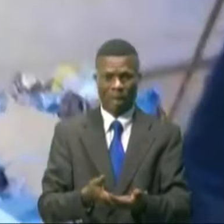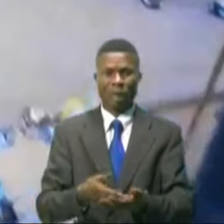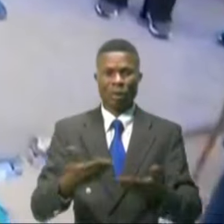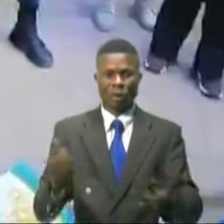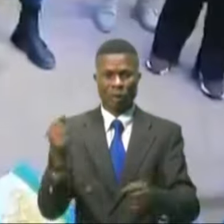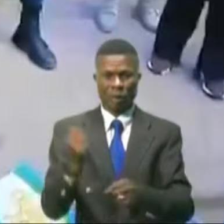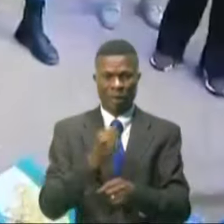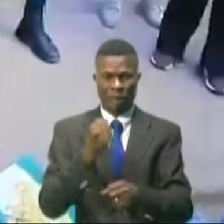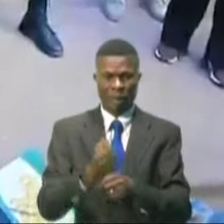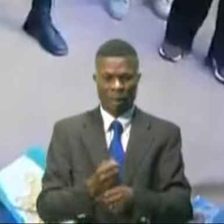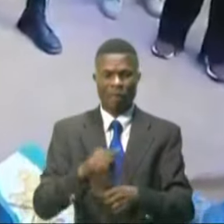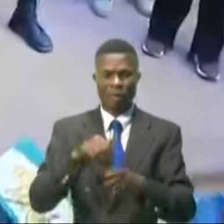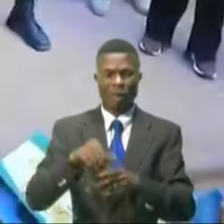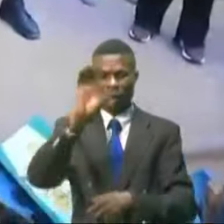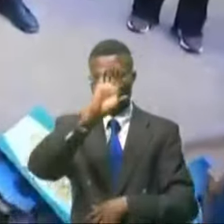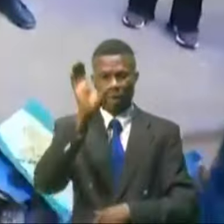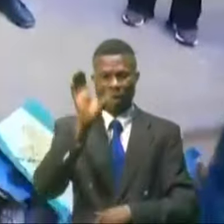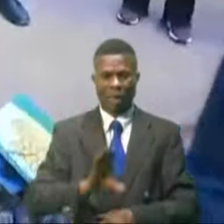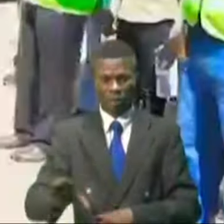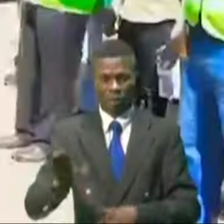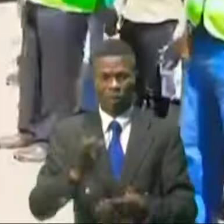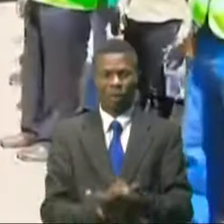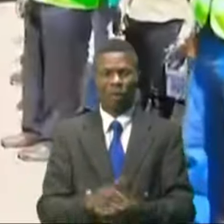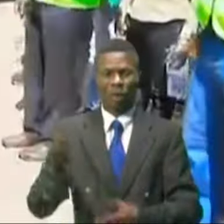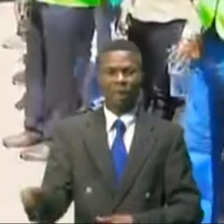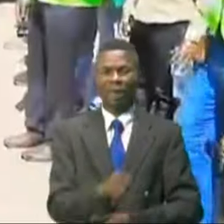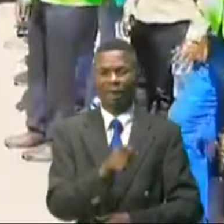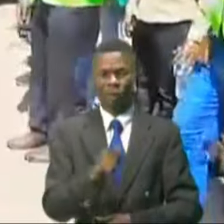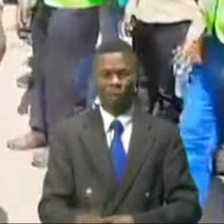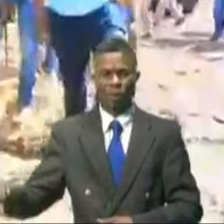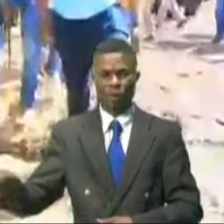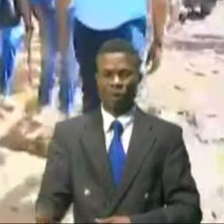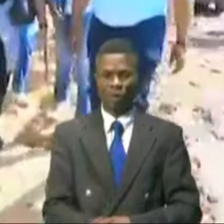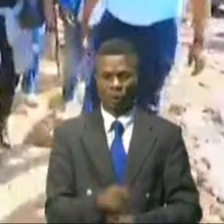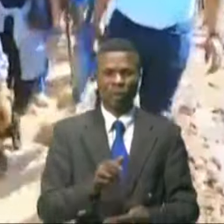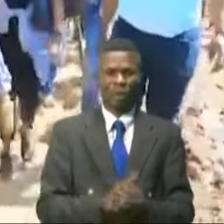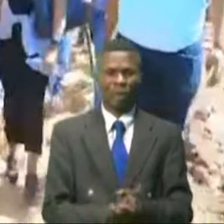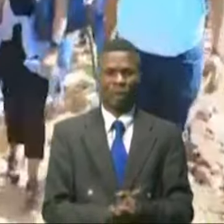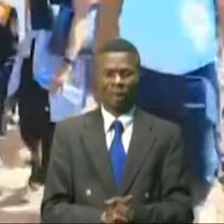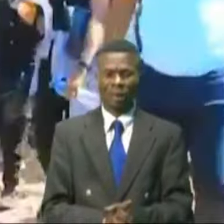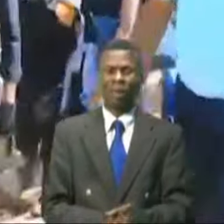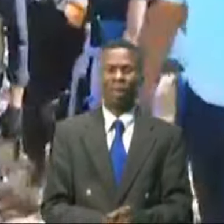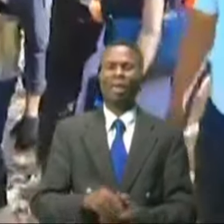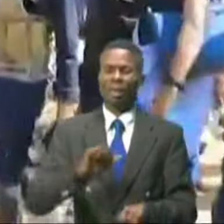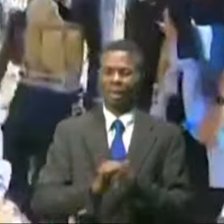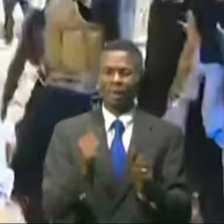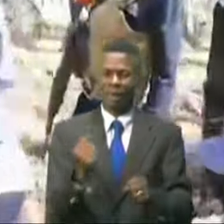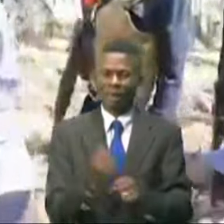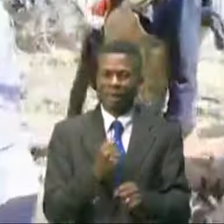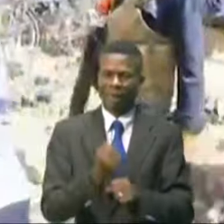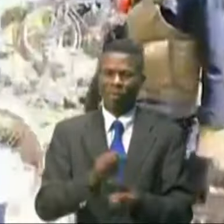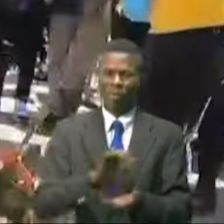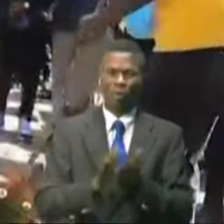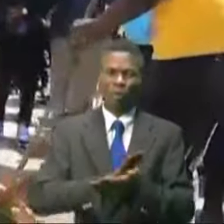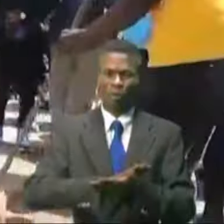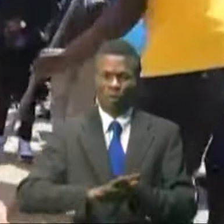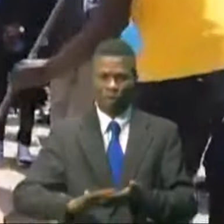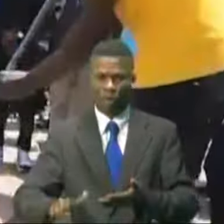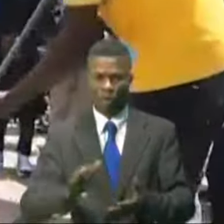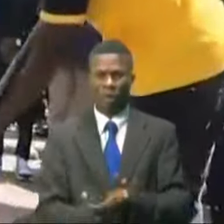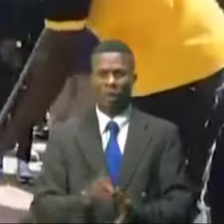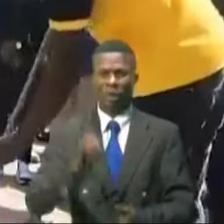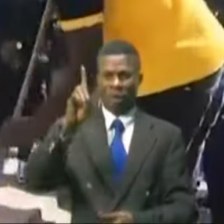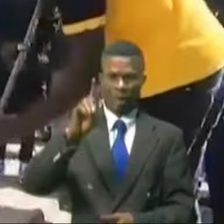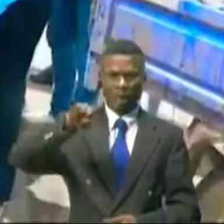travaux communautaires, communément appelé Salongo, chaque jeudi. Comme l'exemple vient d'en haut, Joyce Ntunda Chanza